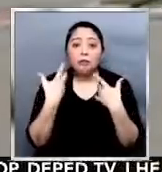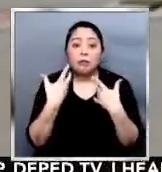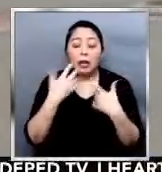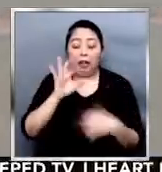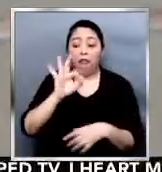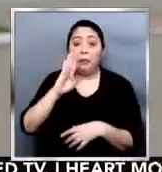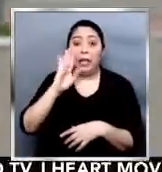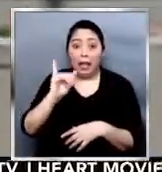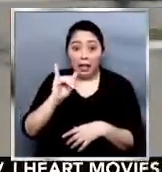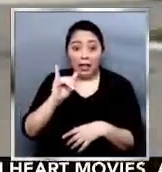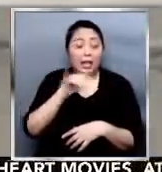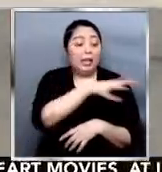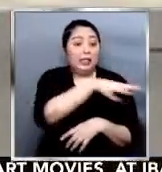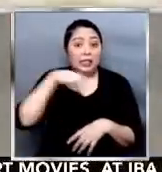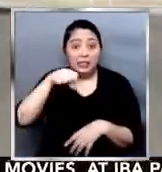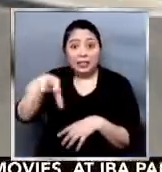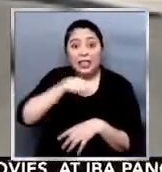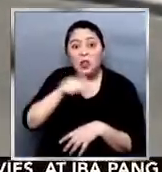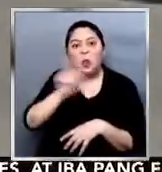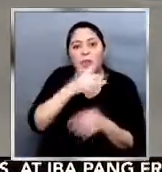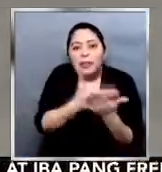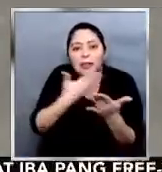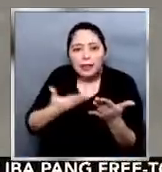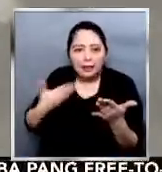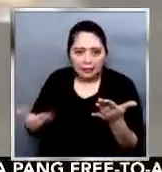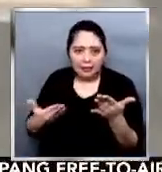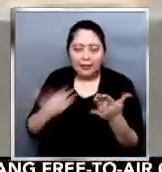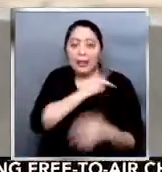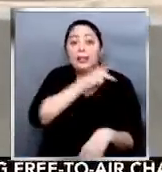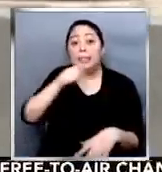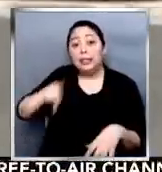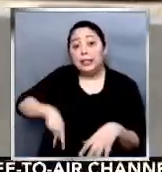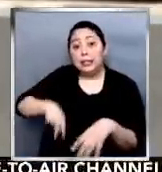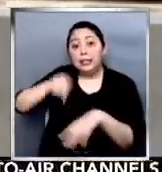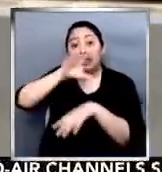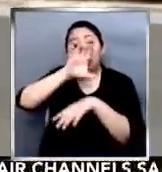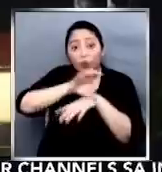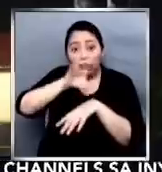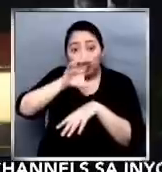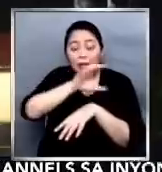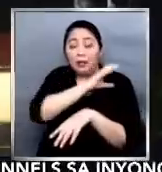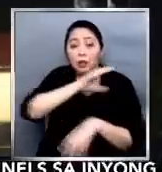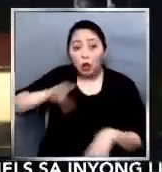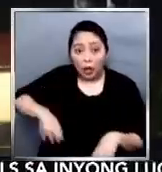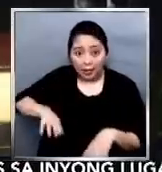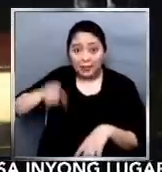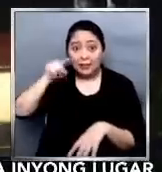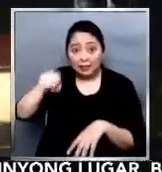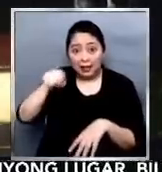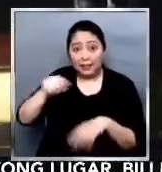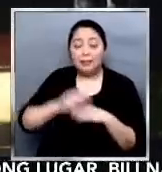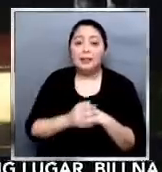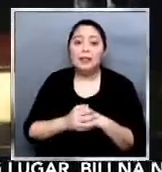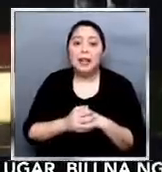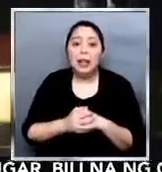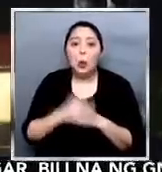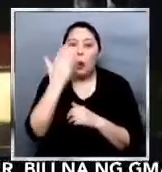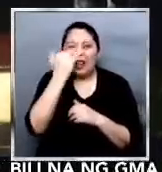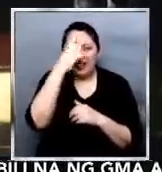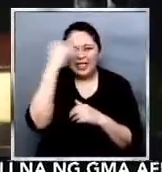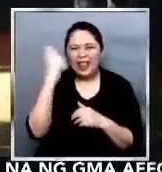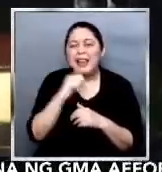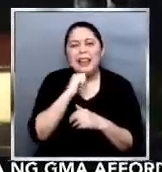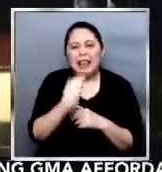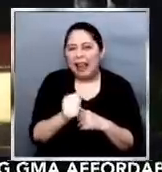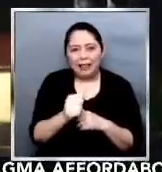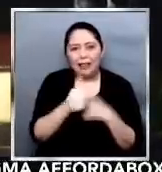Justice Secretary Menardo Guevara, kung formal nang may extradition request ang Amerika, susunod daw tayo alinsunod sa treaty ng dalawang bansa